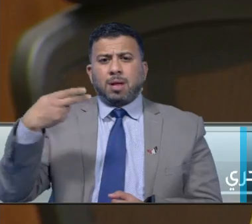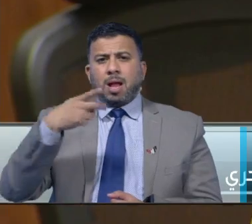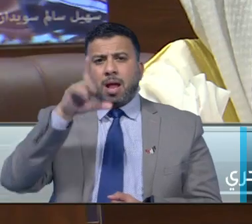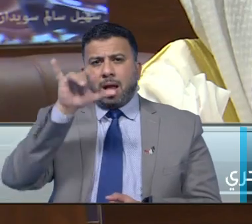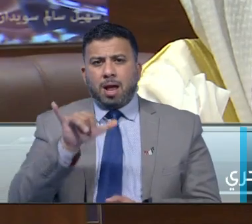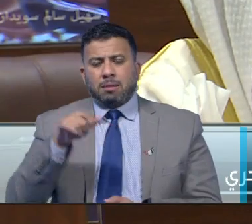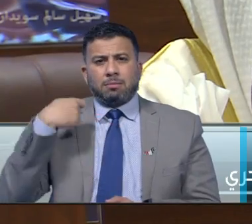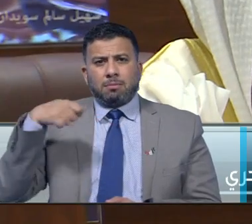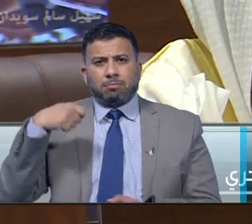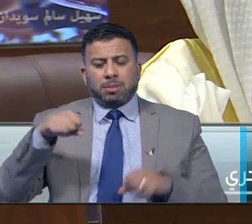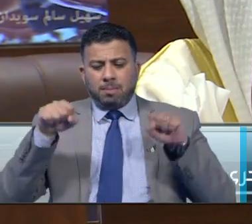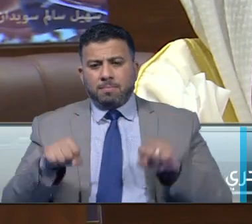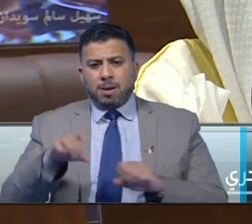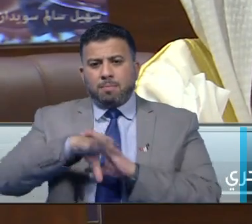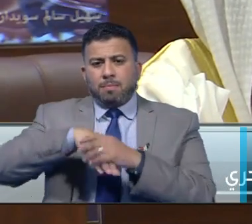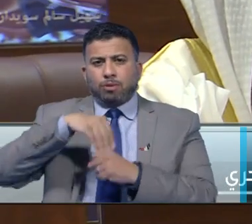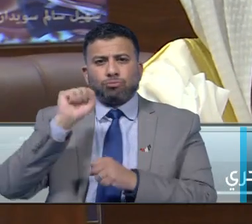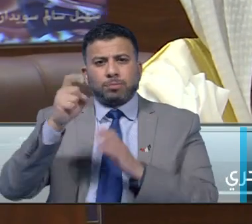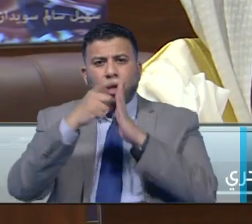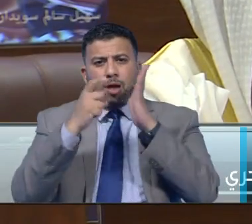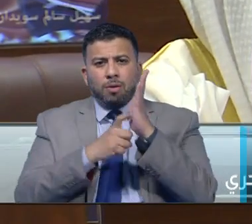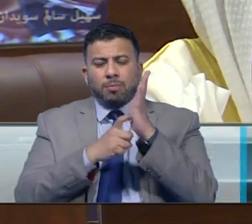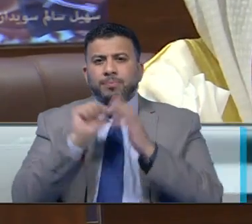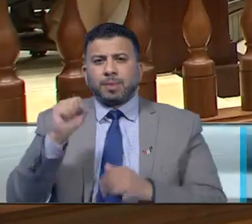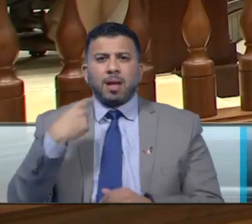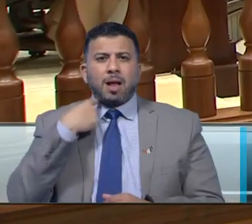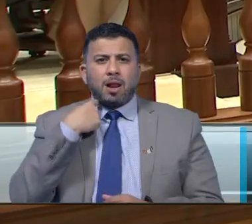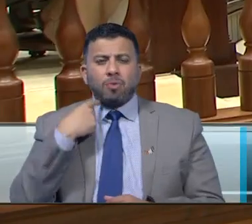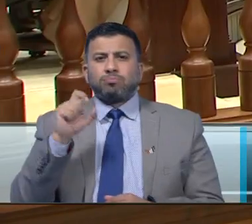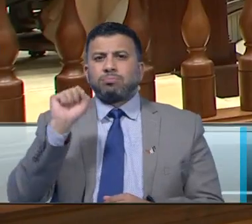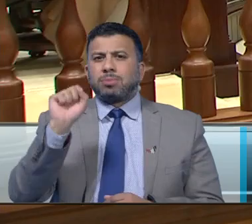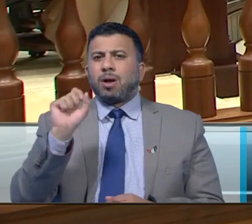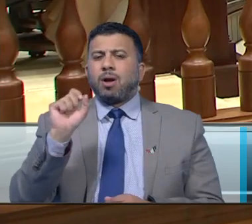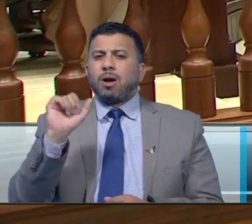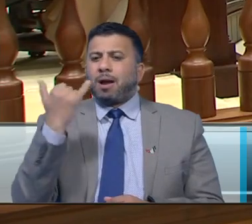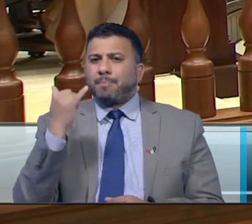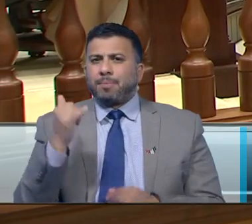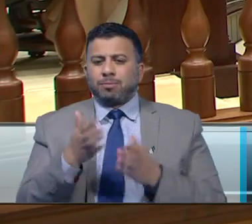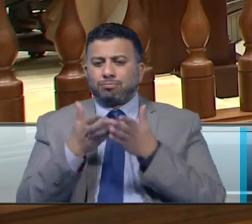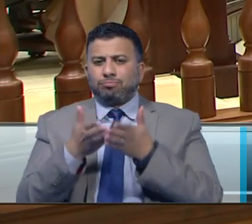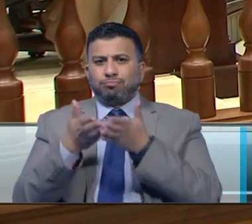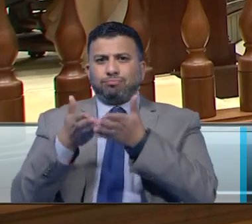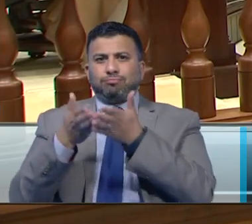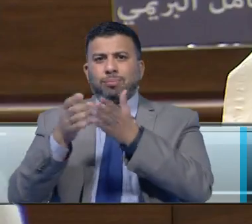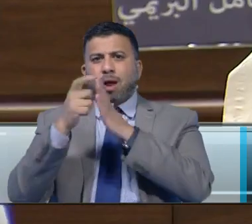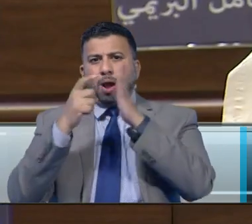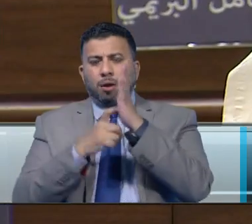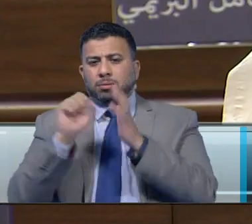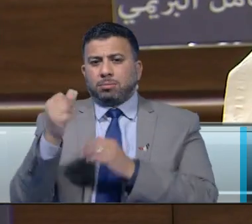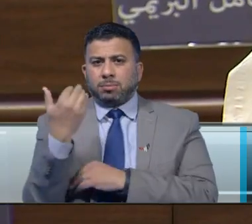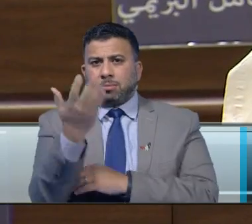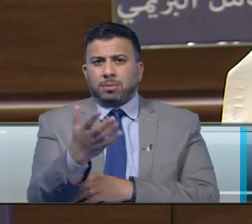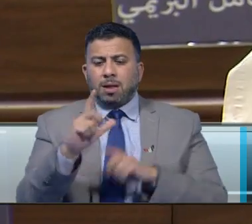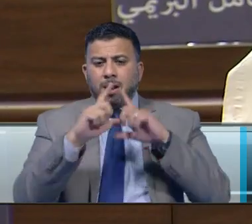المجلس مشروع تنظيم فرع الأكاديمية العربية للعلوم والتكنولوجيا والنقل البحري والتقرير الوارد من قبل